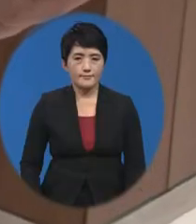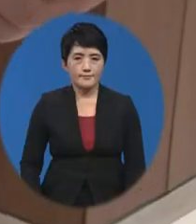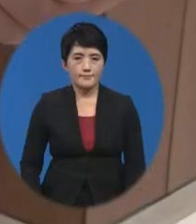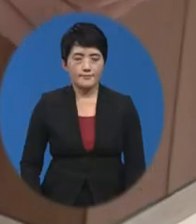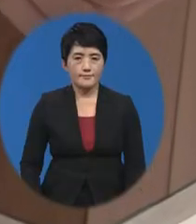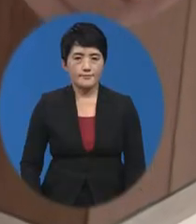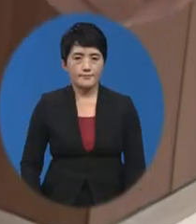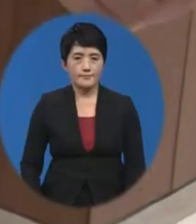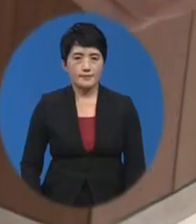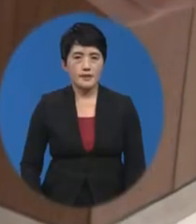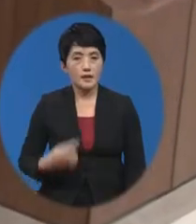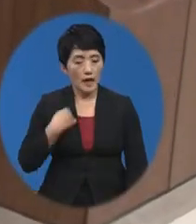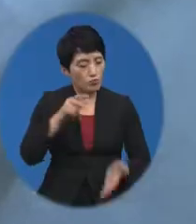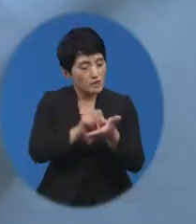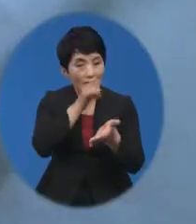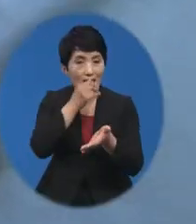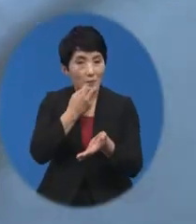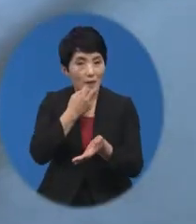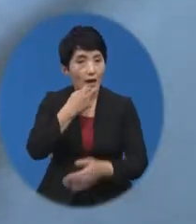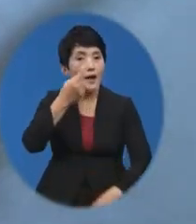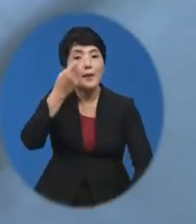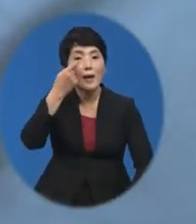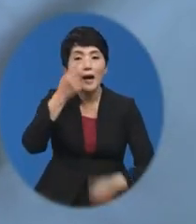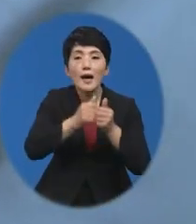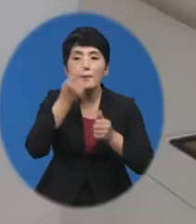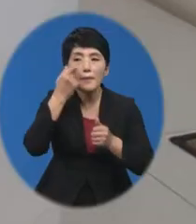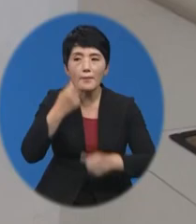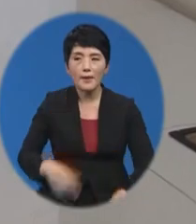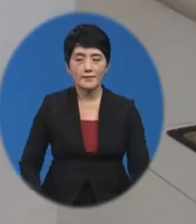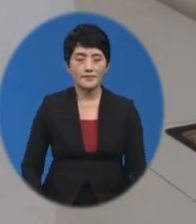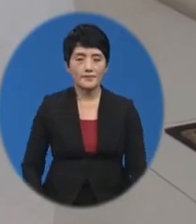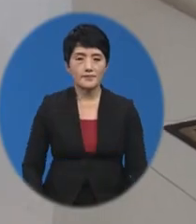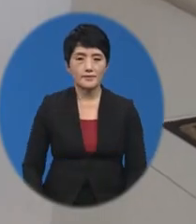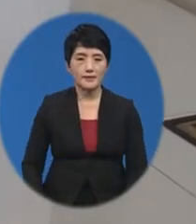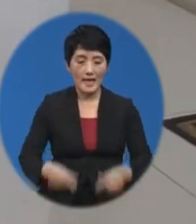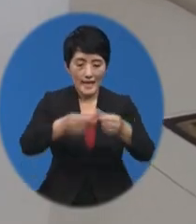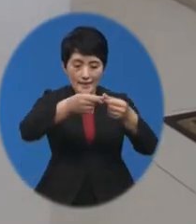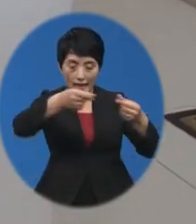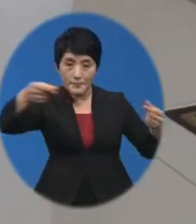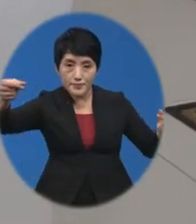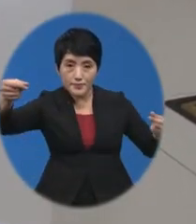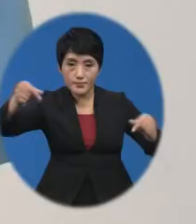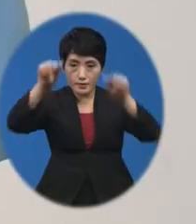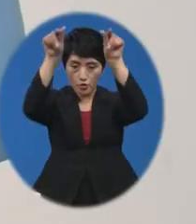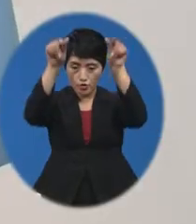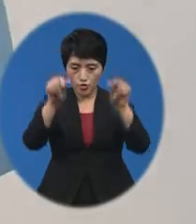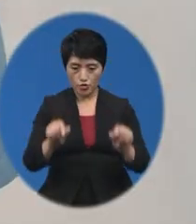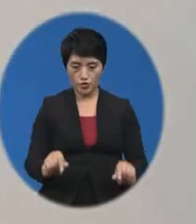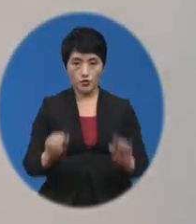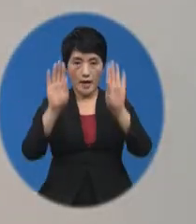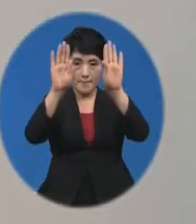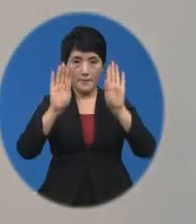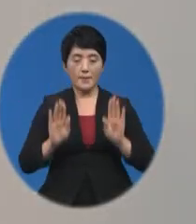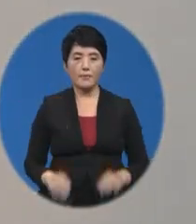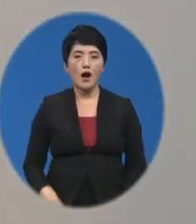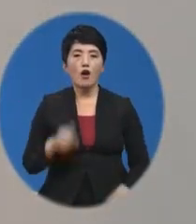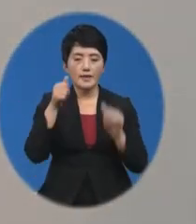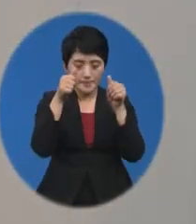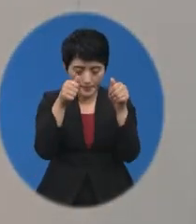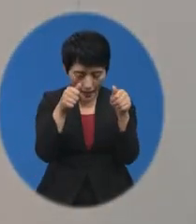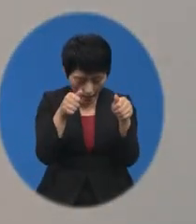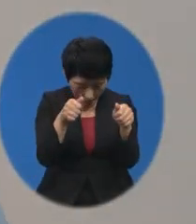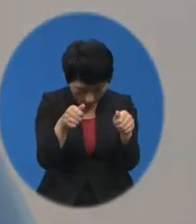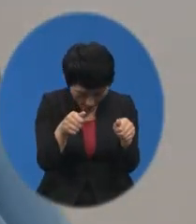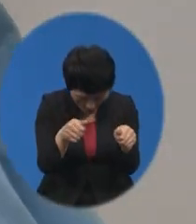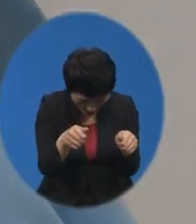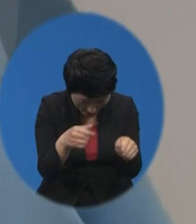먼저 진단법입니다. 등에 테이프를 세로로 붙이고 허리를 90도로 굽힙니다. 이때 어깨와